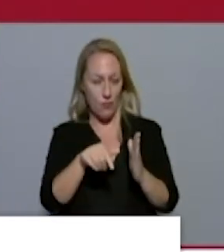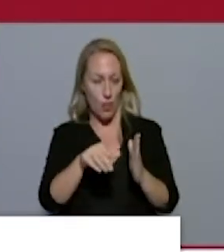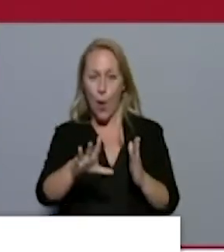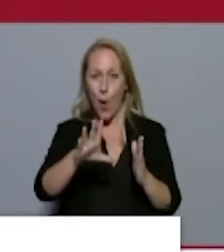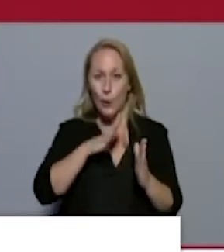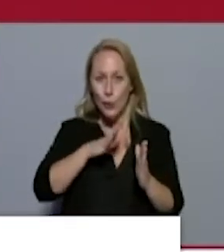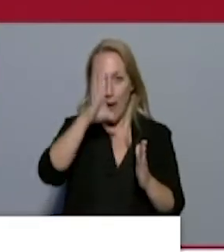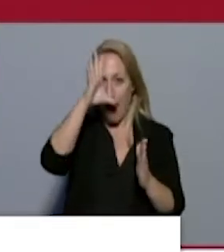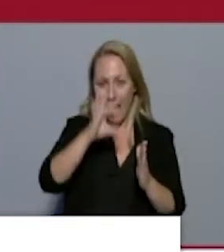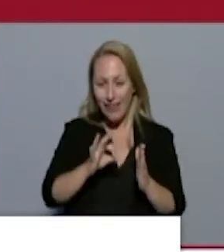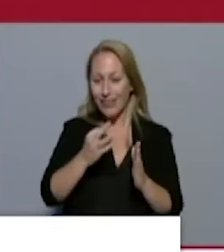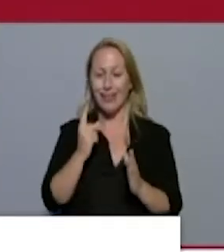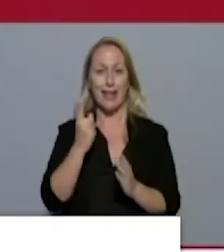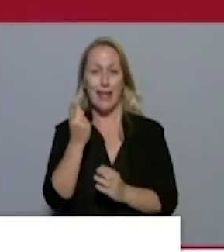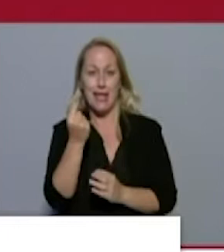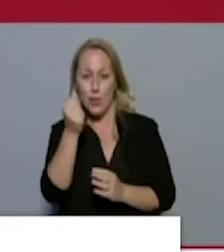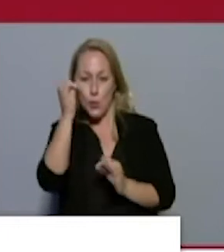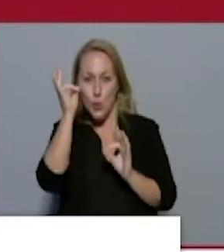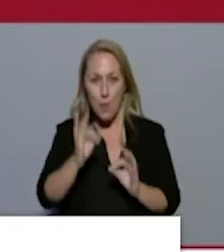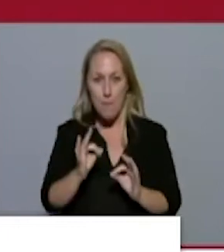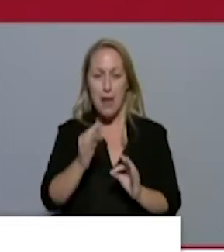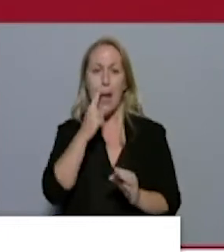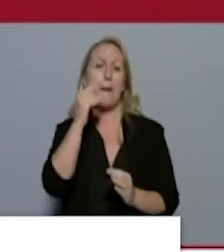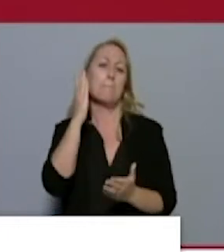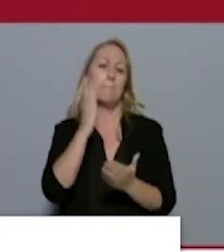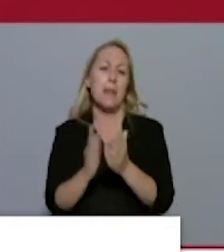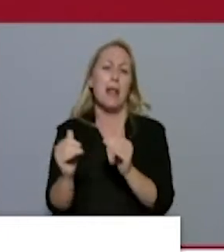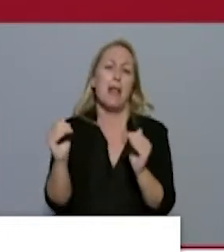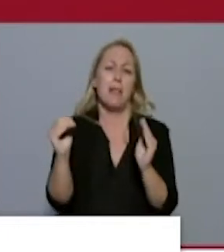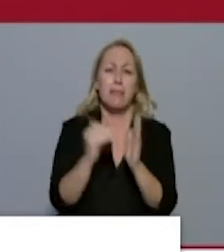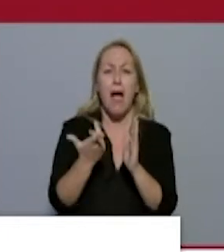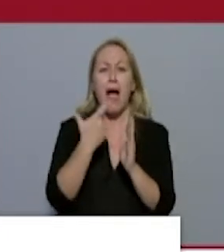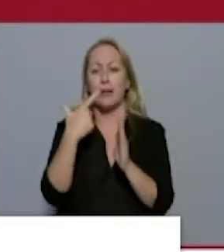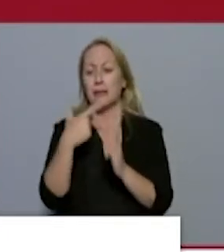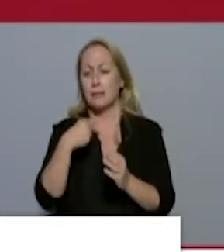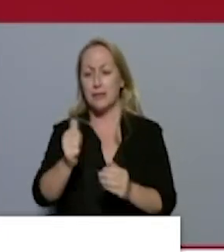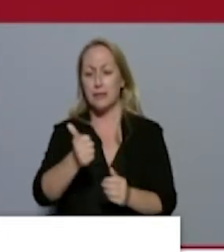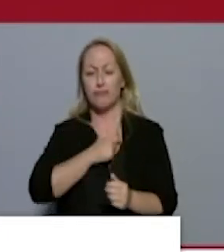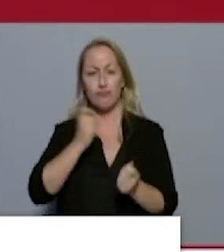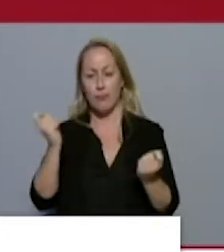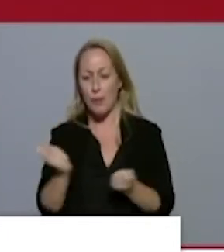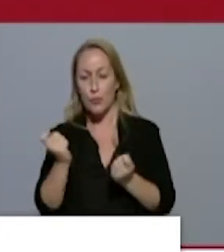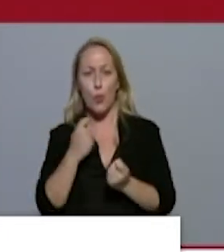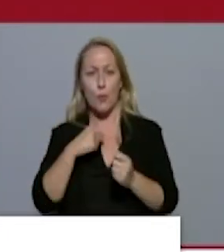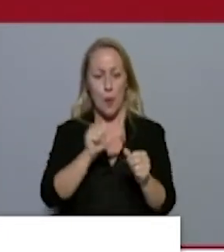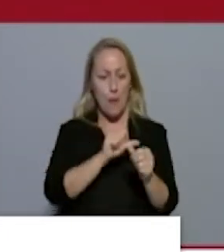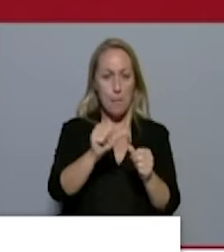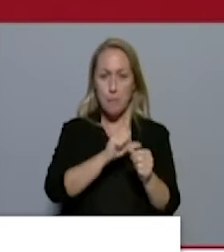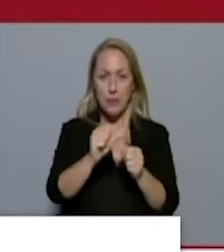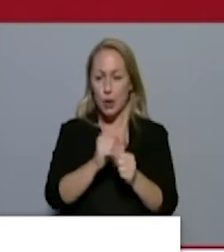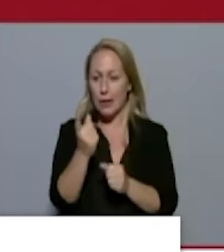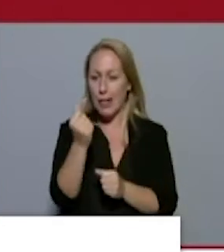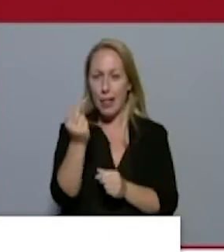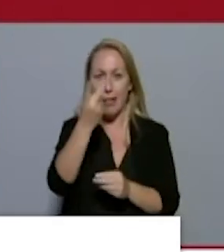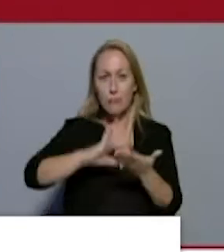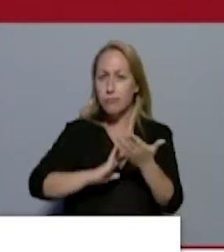της συντριπτικής πλειοψηφίας των μικρομεσαίων, των αυτοαπασχολούμενων και των μισθωτών. Που έχουν δει την